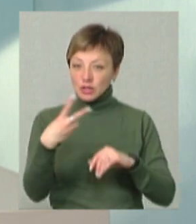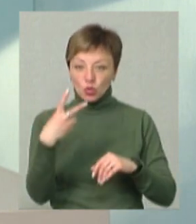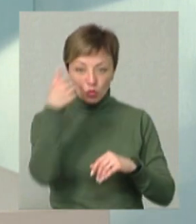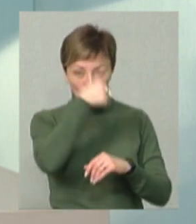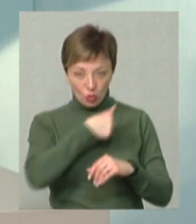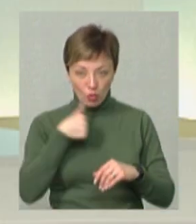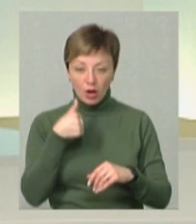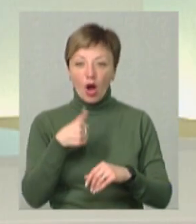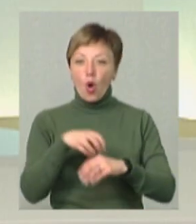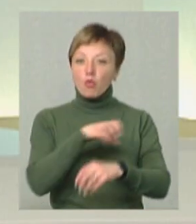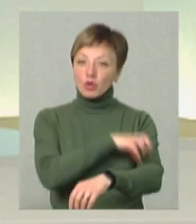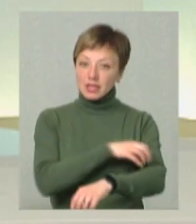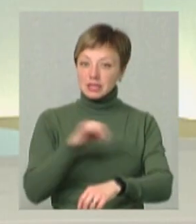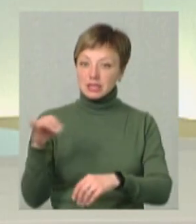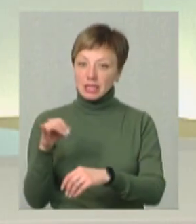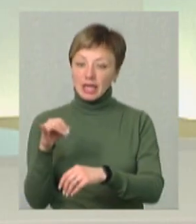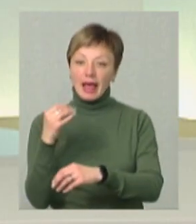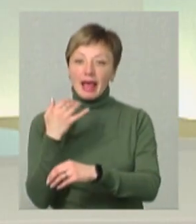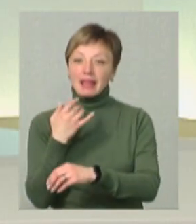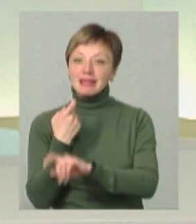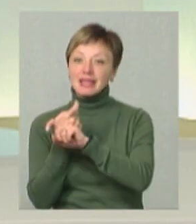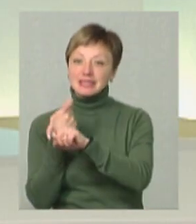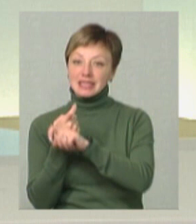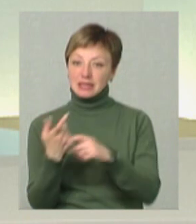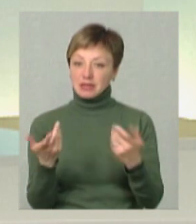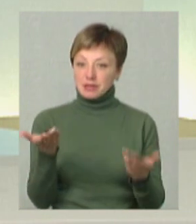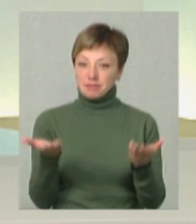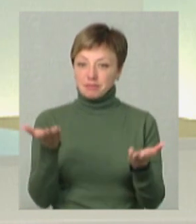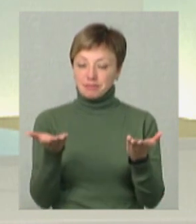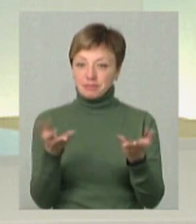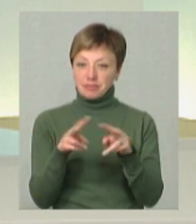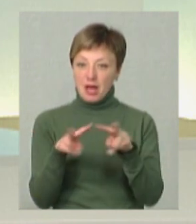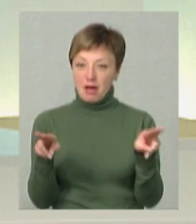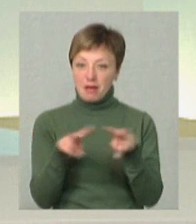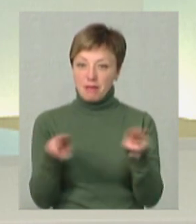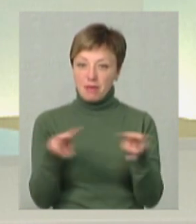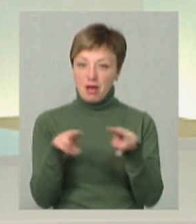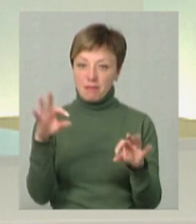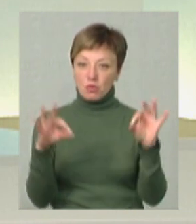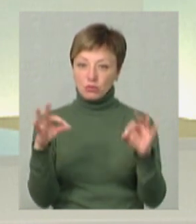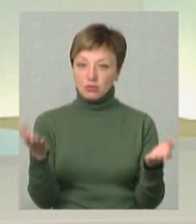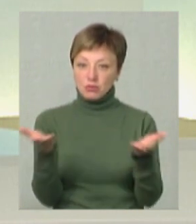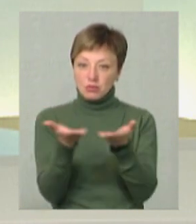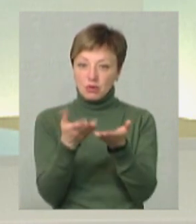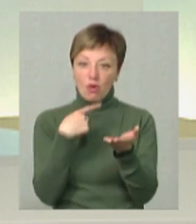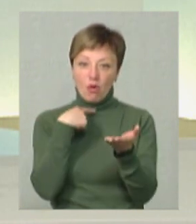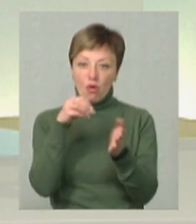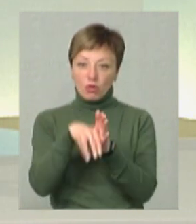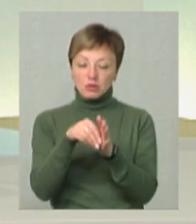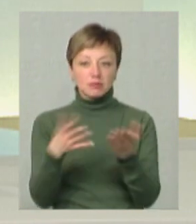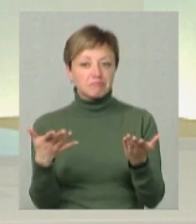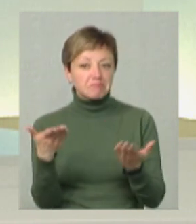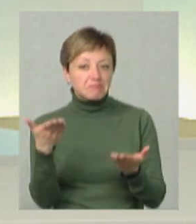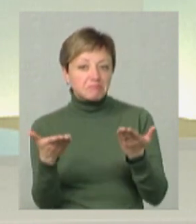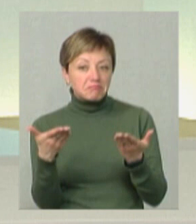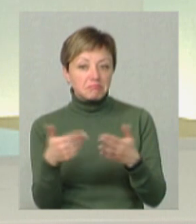кілька виборів було, комуністи і нацисти набирали приблизно співвимірну кількість голосів. І дилема